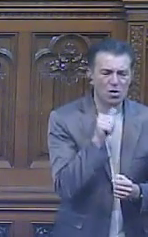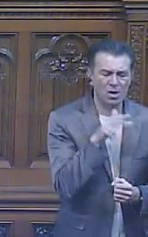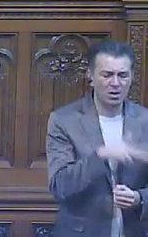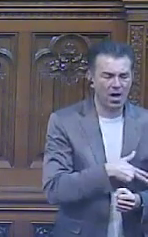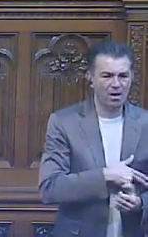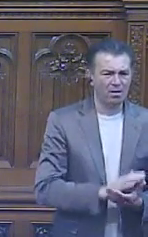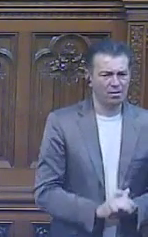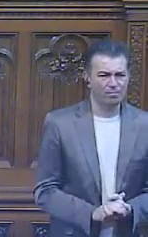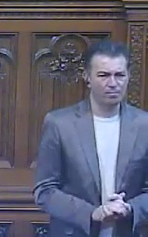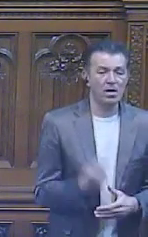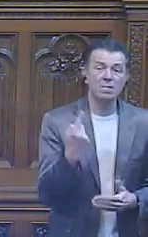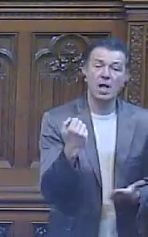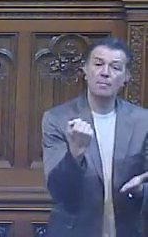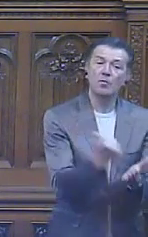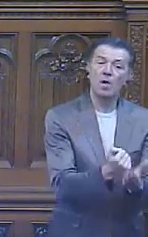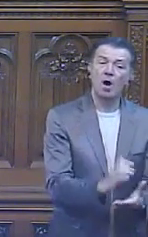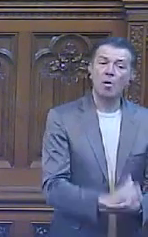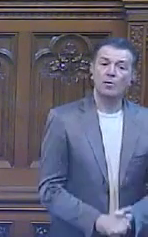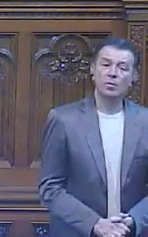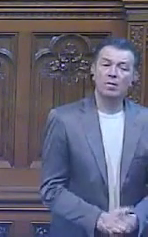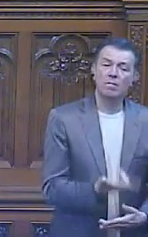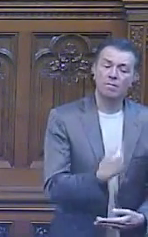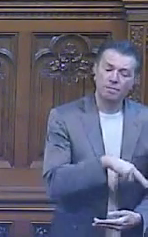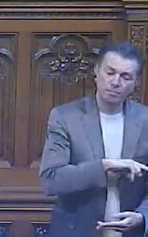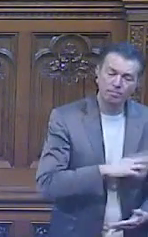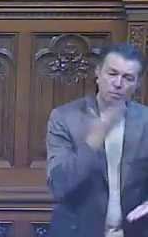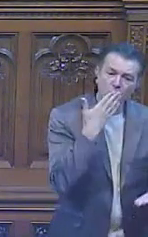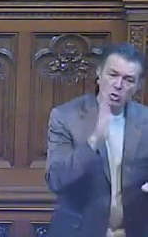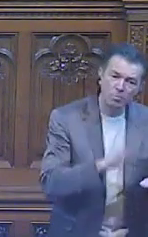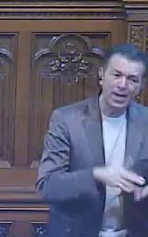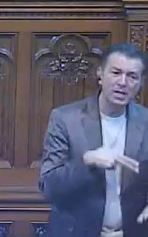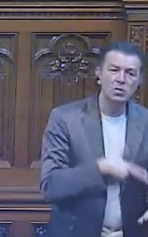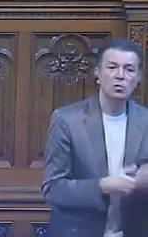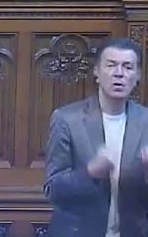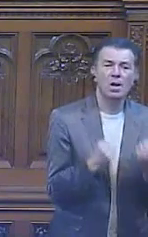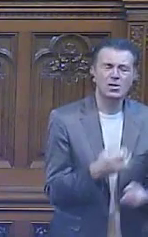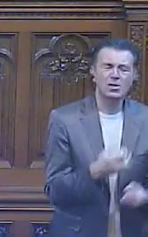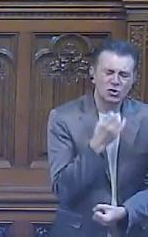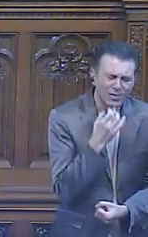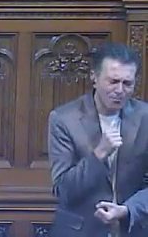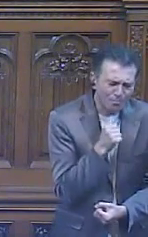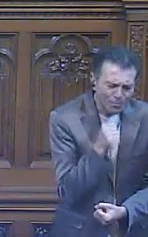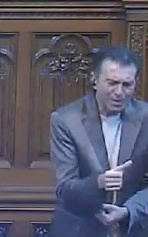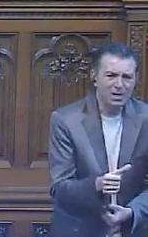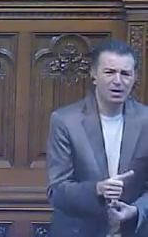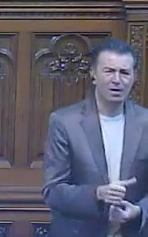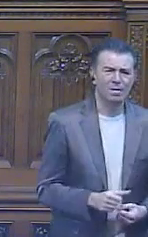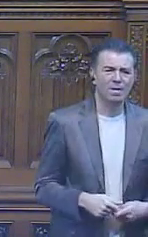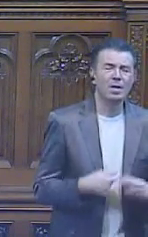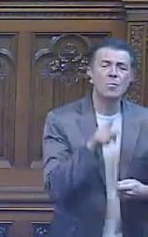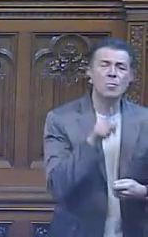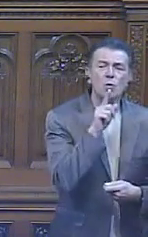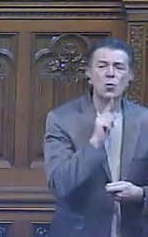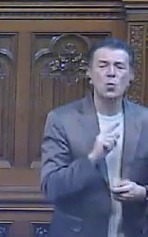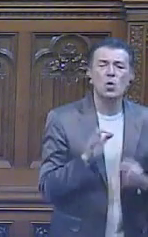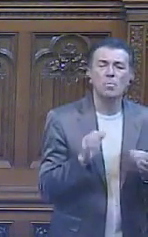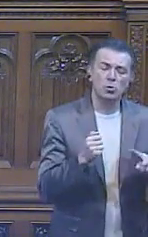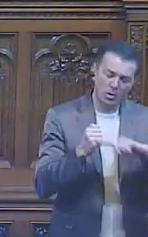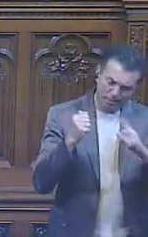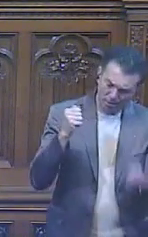Und wenn Sie hier behaupten, sie garantieren soziale Sicherheit, so stimmt das nicht. Es gibt nur ein